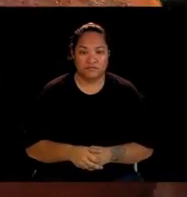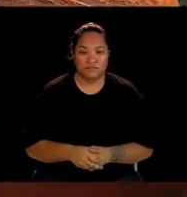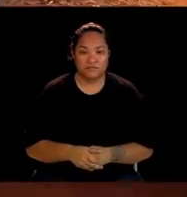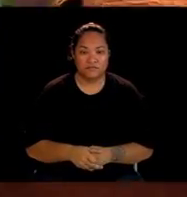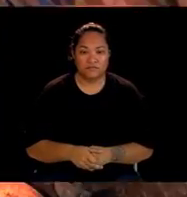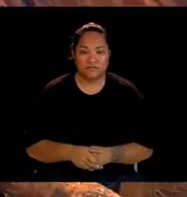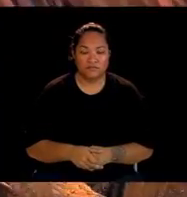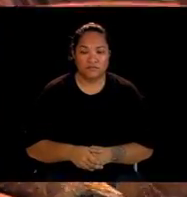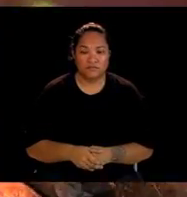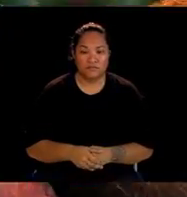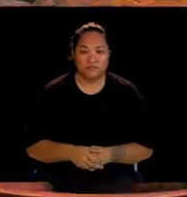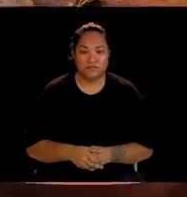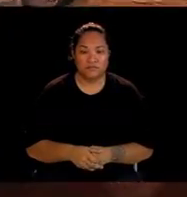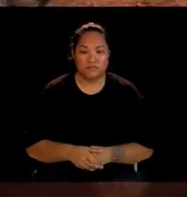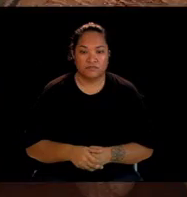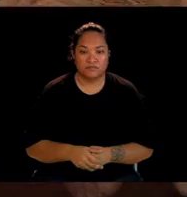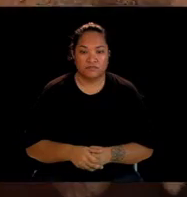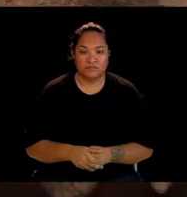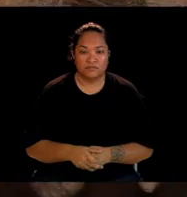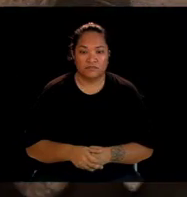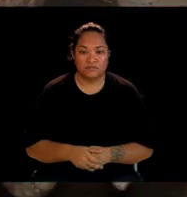siha.